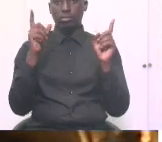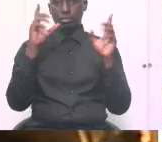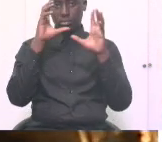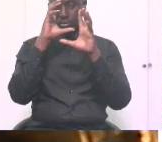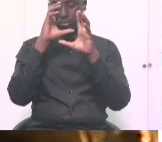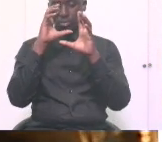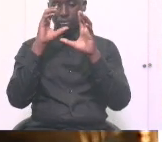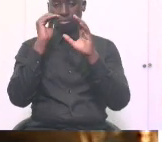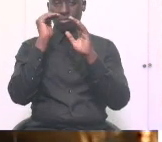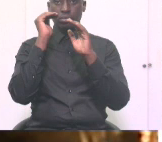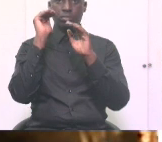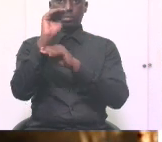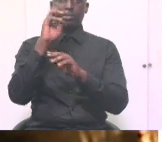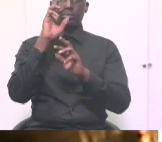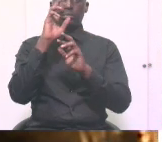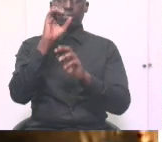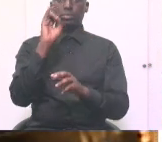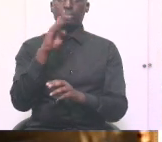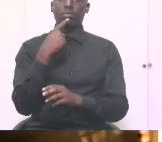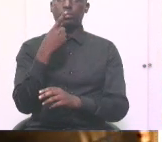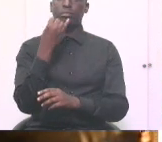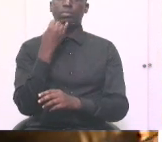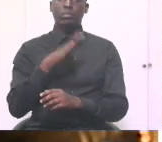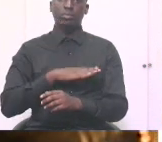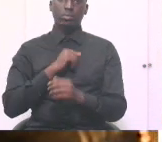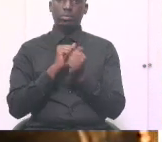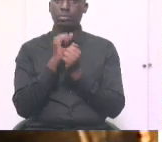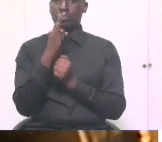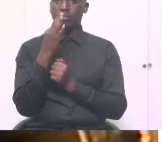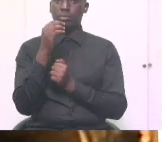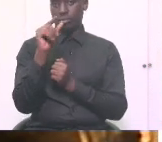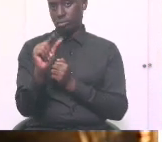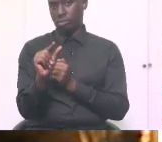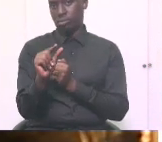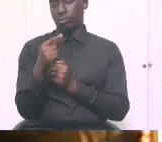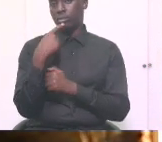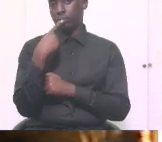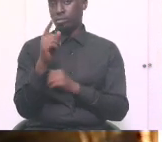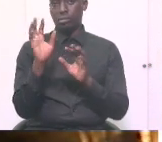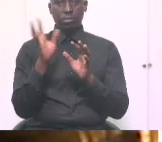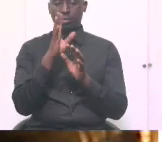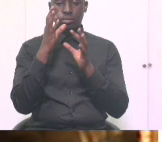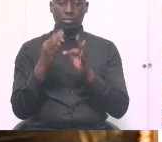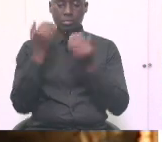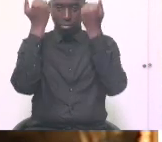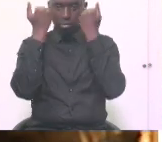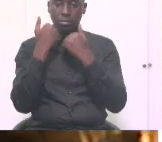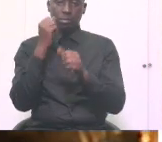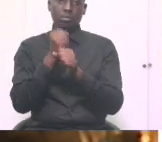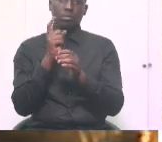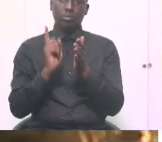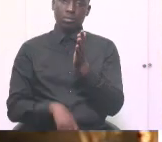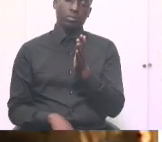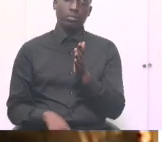n'umukozi w'urwego rw'ubugenzacyaha RIB ko uwo mwana w'imyaka 13 atari muto, bityo ko ntacyo ubutabera bwamukoraho.